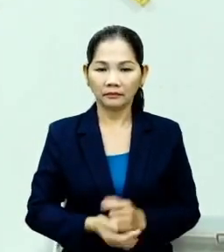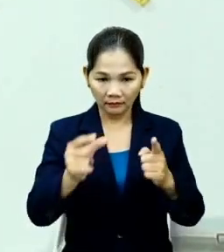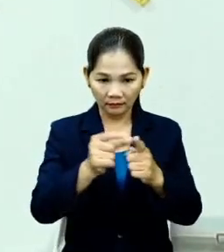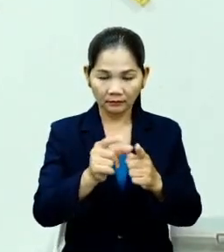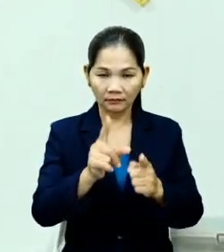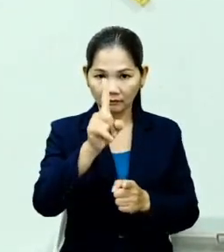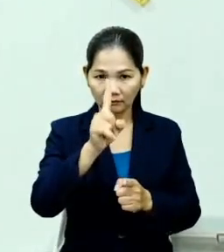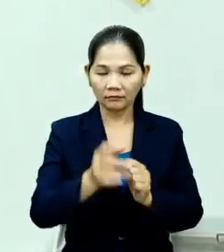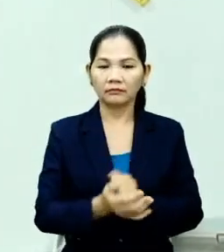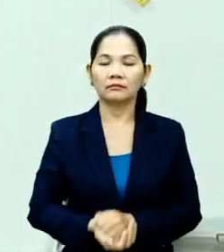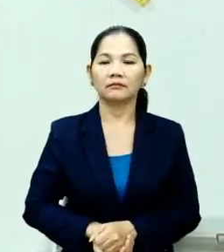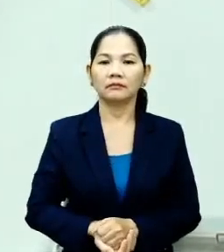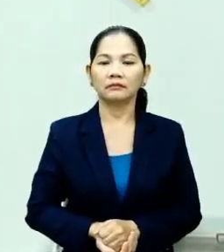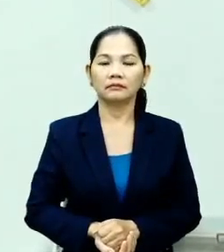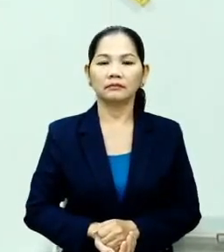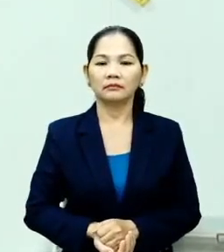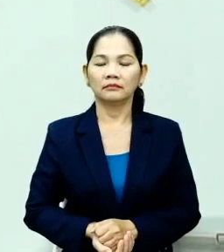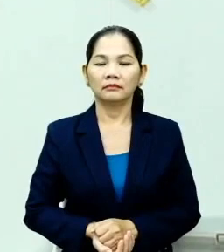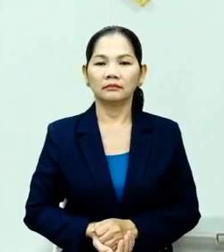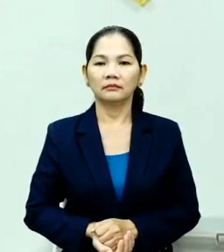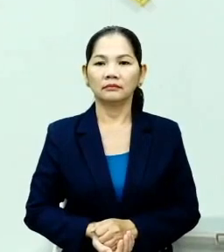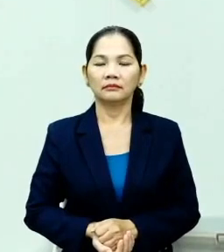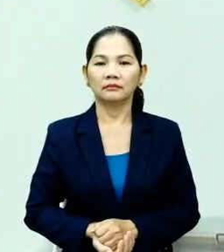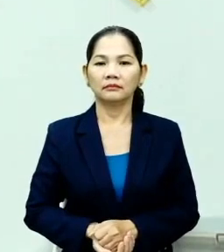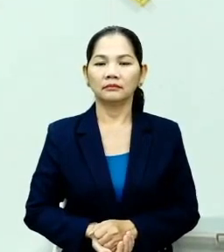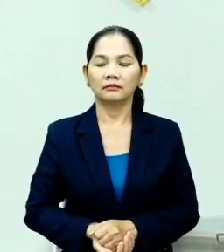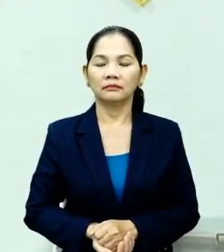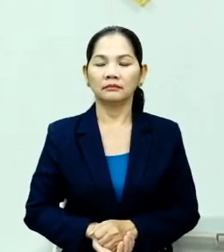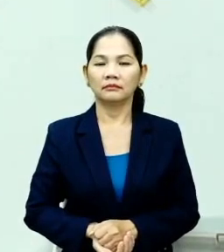mùi tiện. Chà là con mời thằng ạc ní.